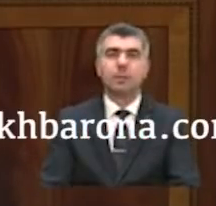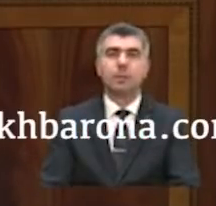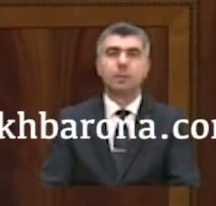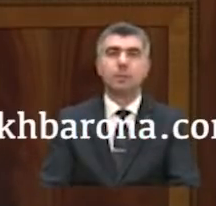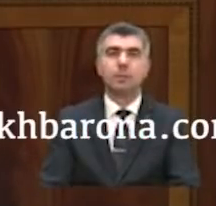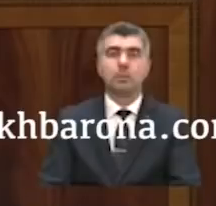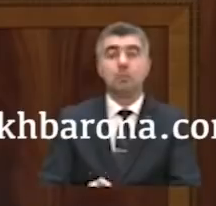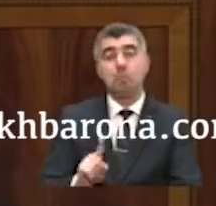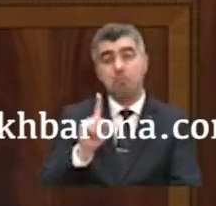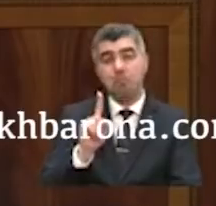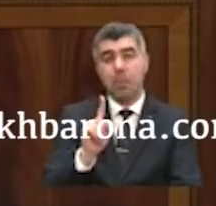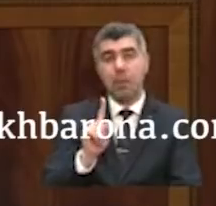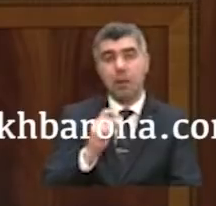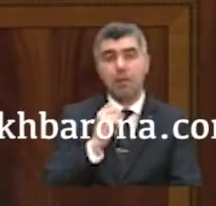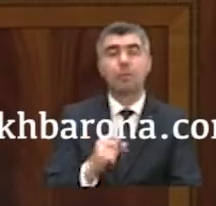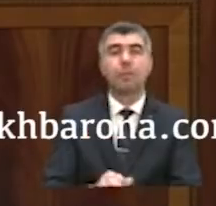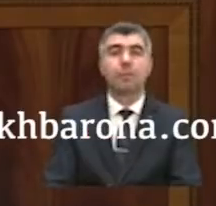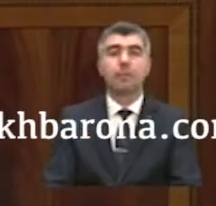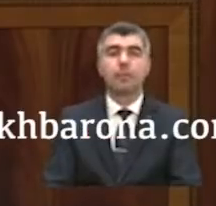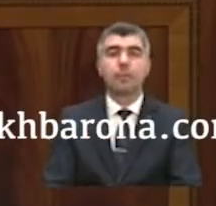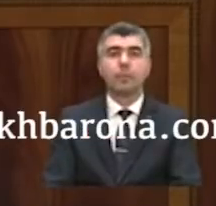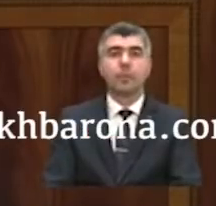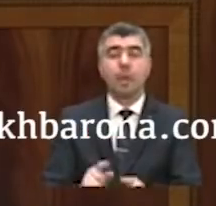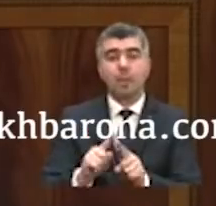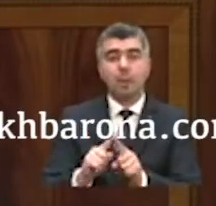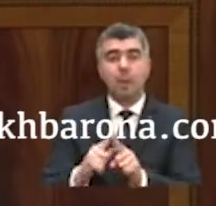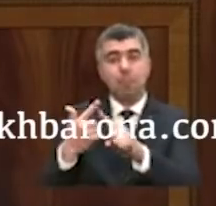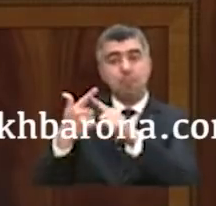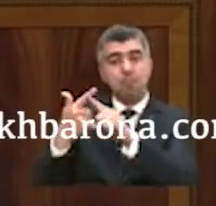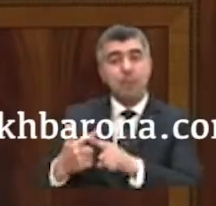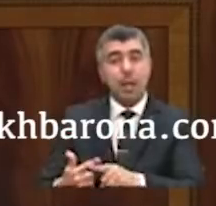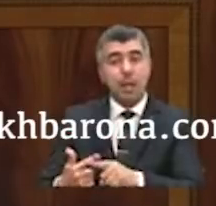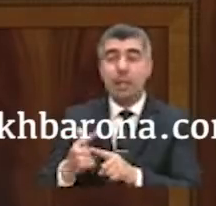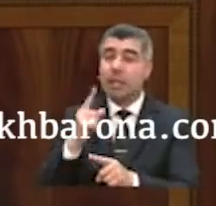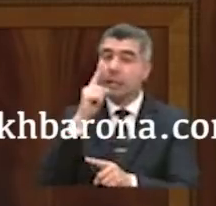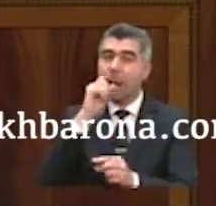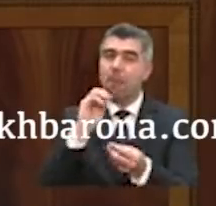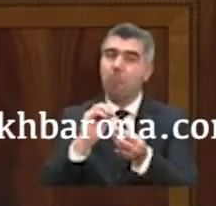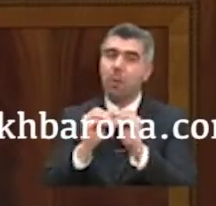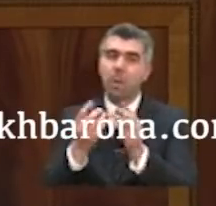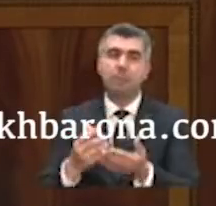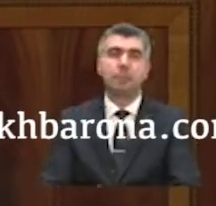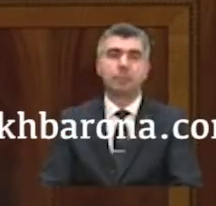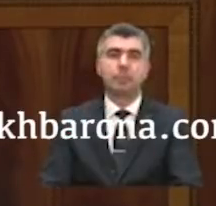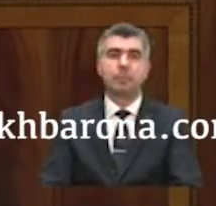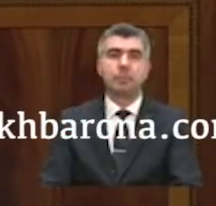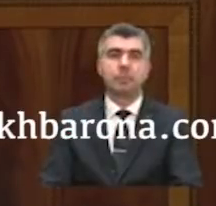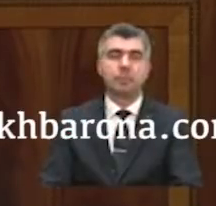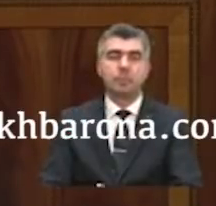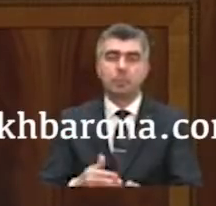يعني سوف يكون ماليا متقوبه، ما يمكنش. هذه دوله،